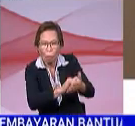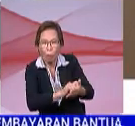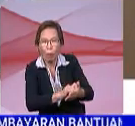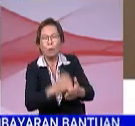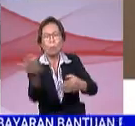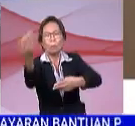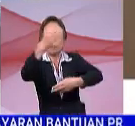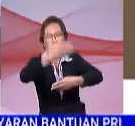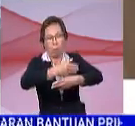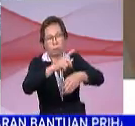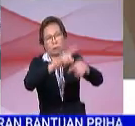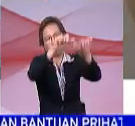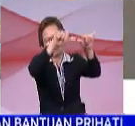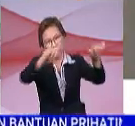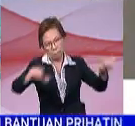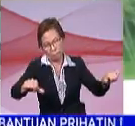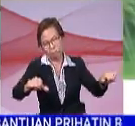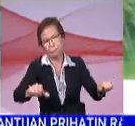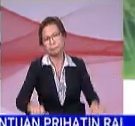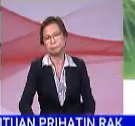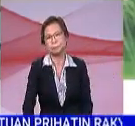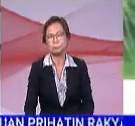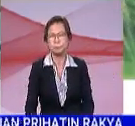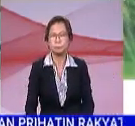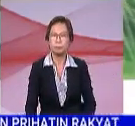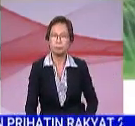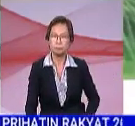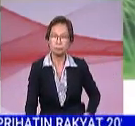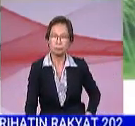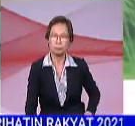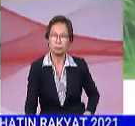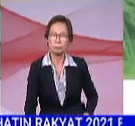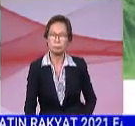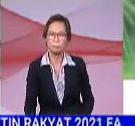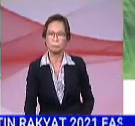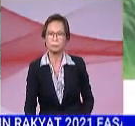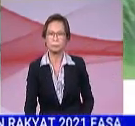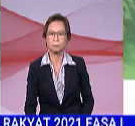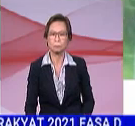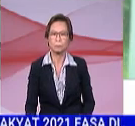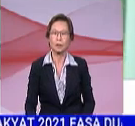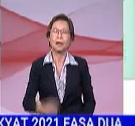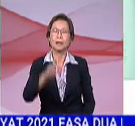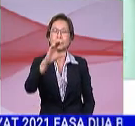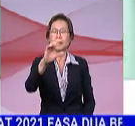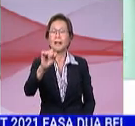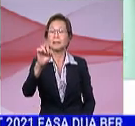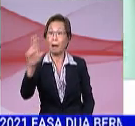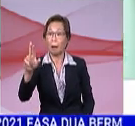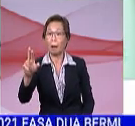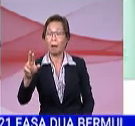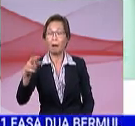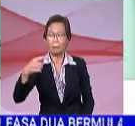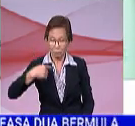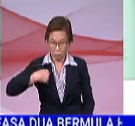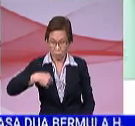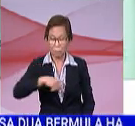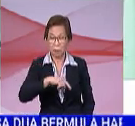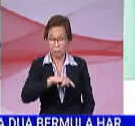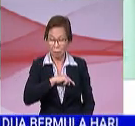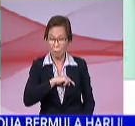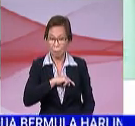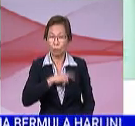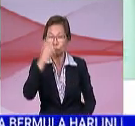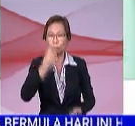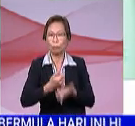menjalani kuarantin di asrama. Part of kita punya corporate social responsibility is